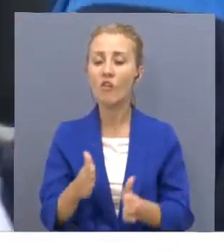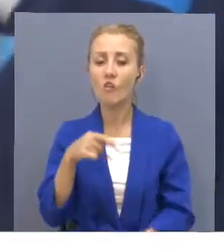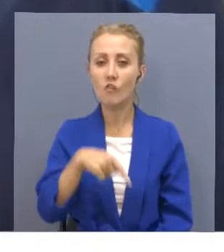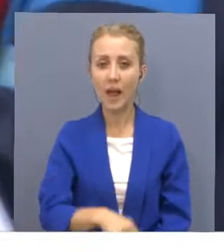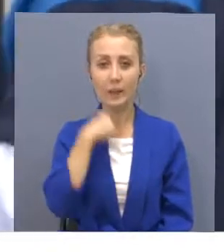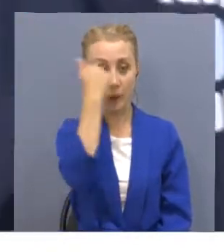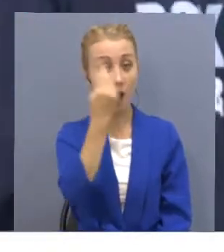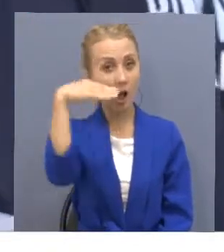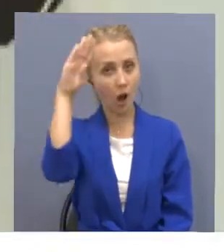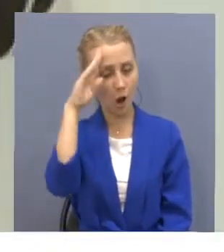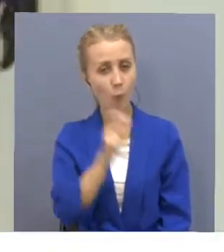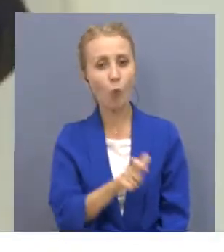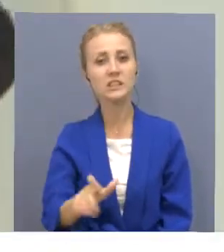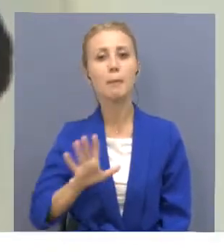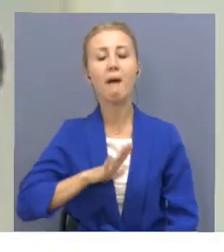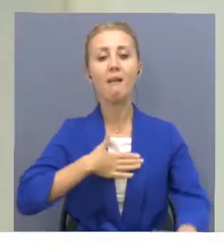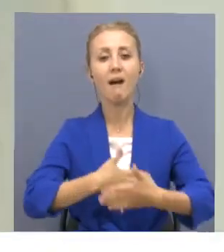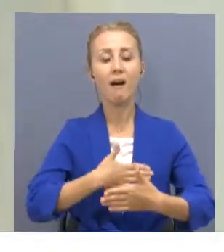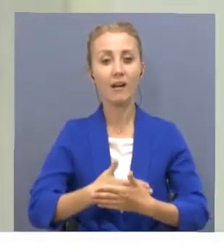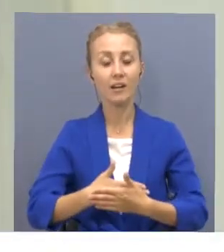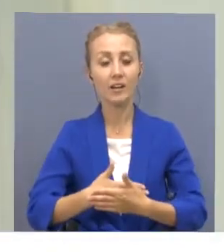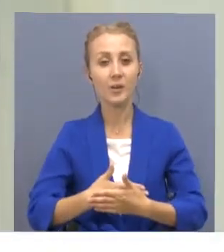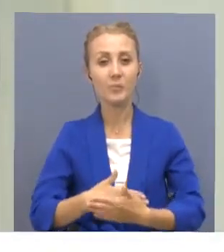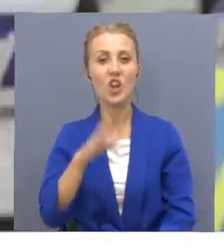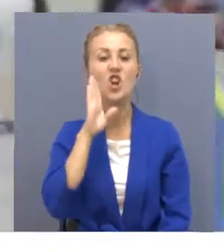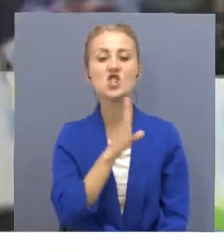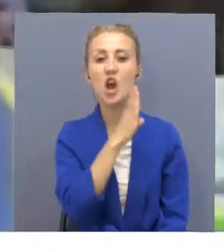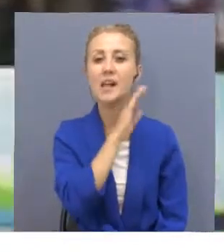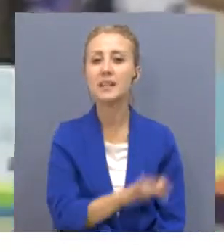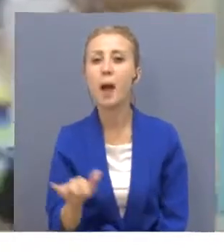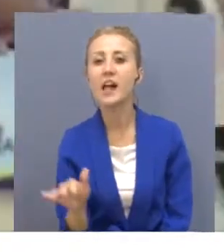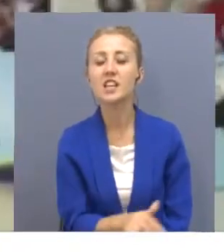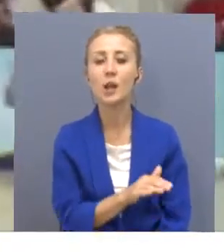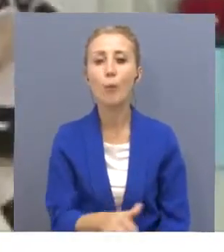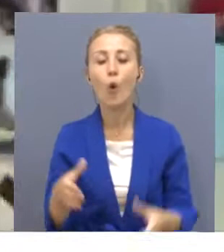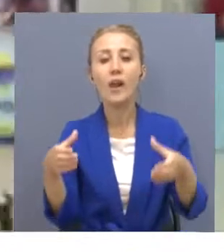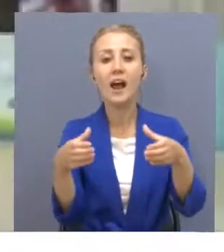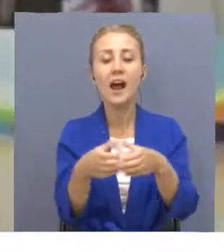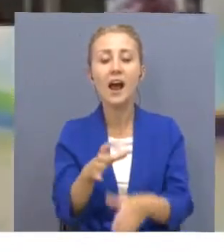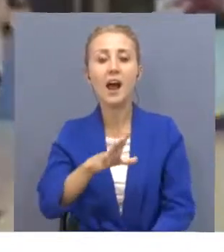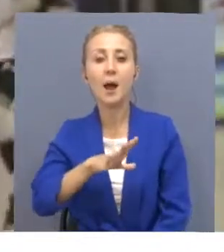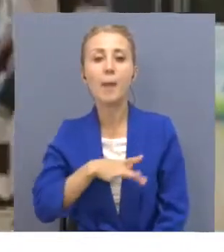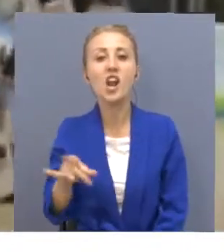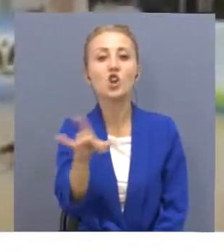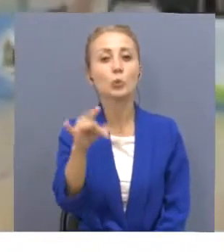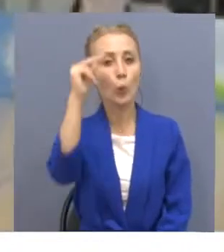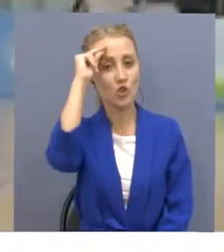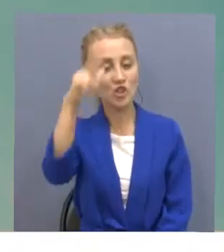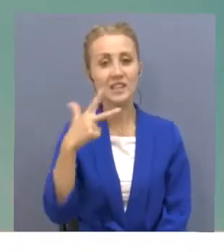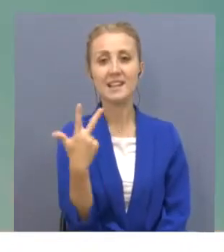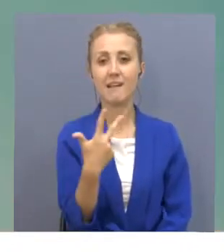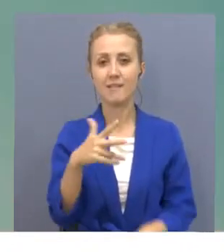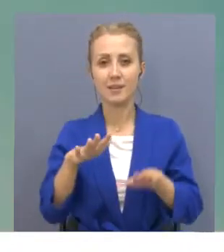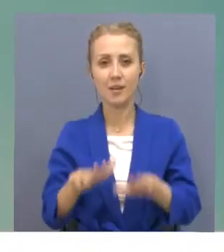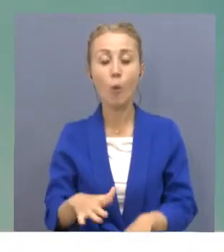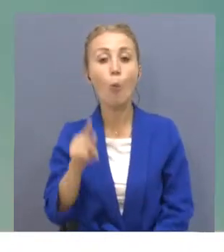году акмолинцы были активны. К примеру, региональная женская баскетбольная команда «Синегорье» заняла в республиканском чемпионате третье место,